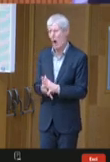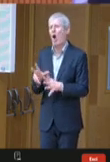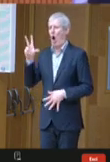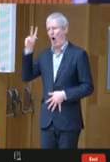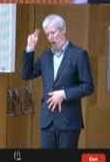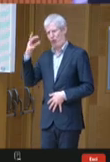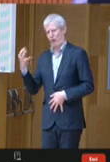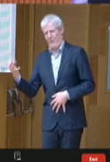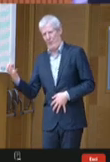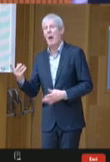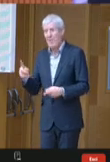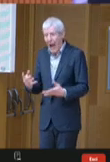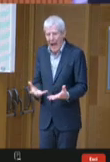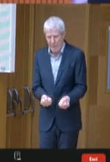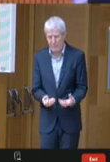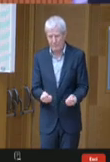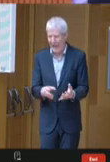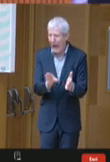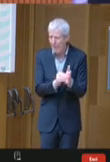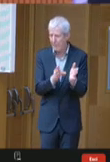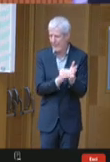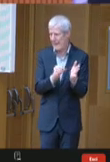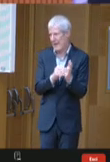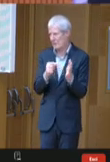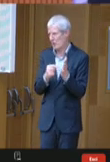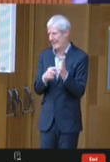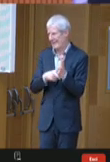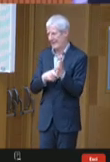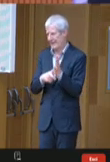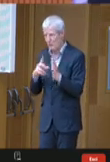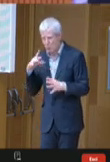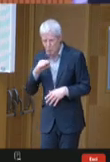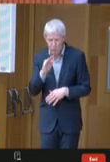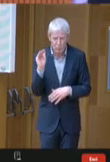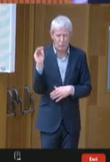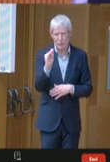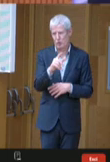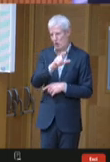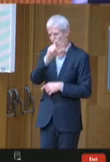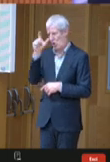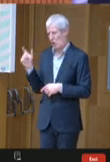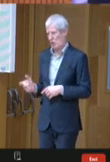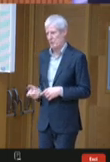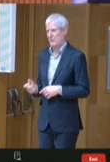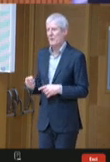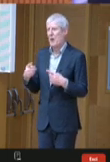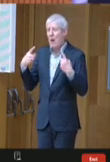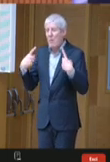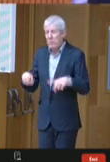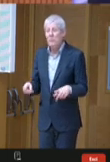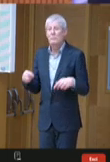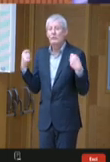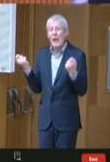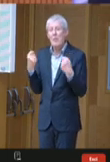conoscenza all'implementazione vera di questi diritti nella vita di tutti i giorni delle persone con disabilità. E questa celebrazione è stata